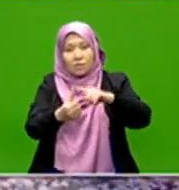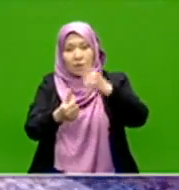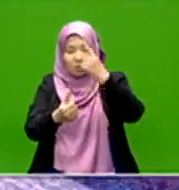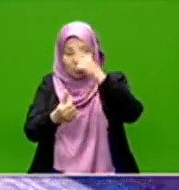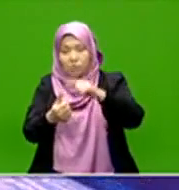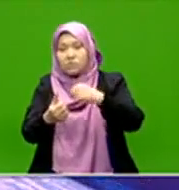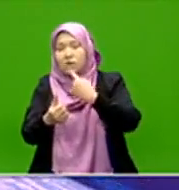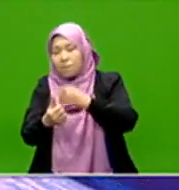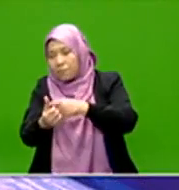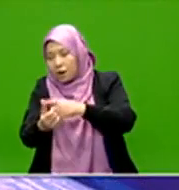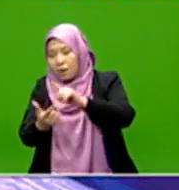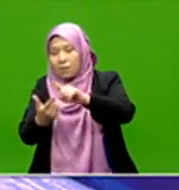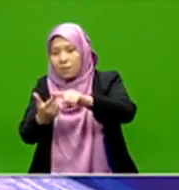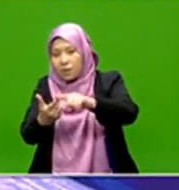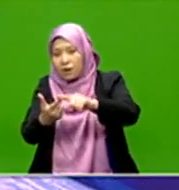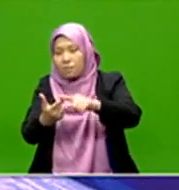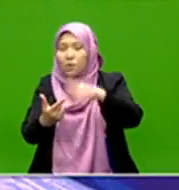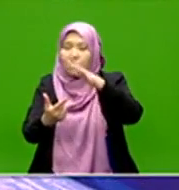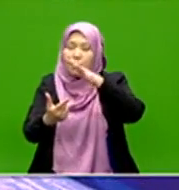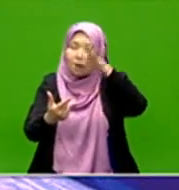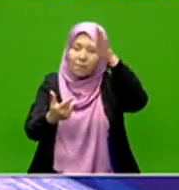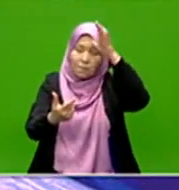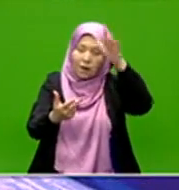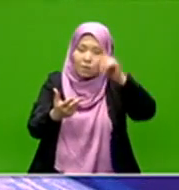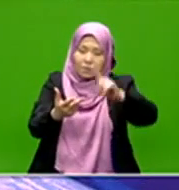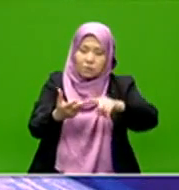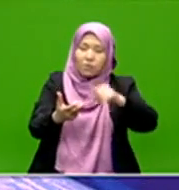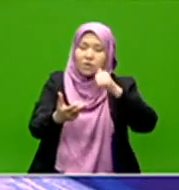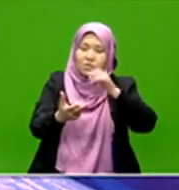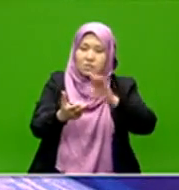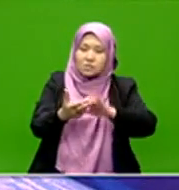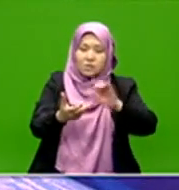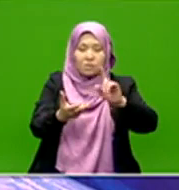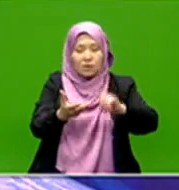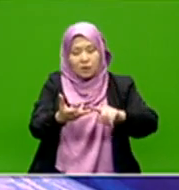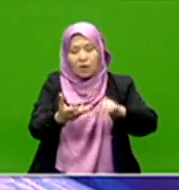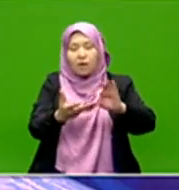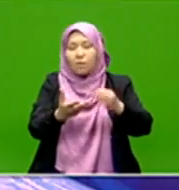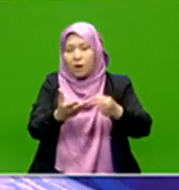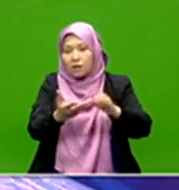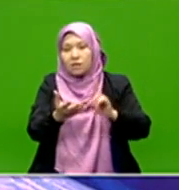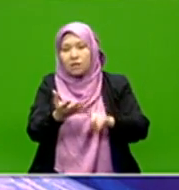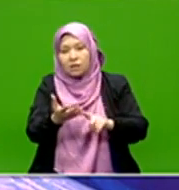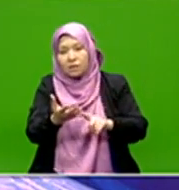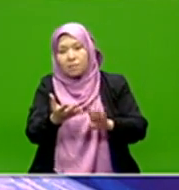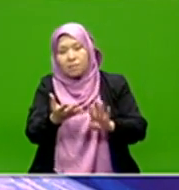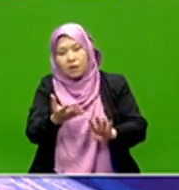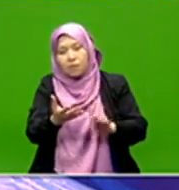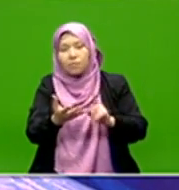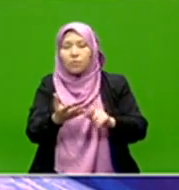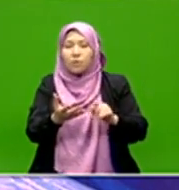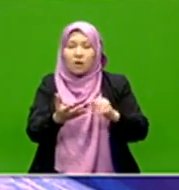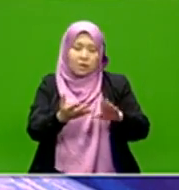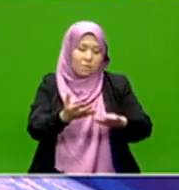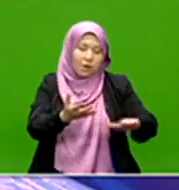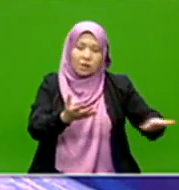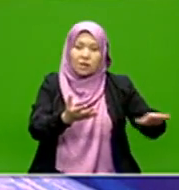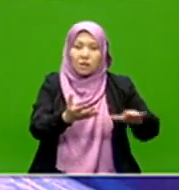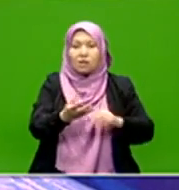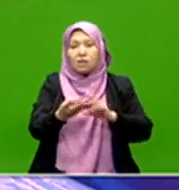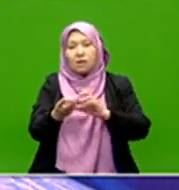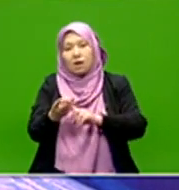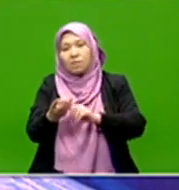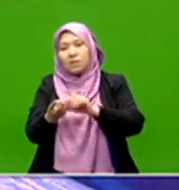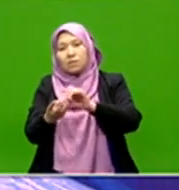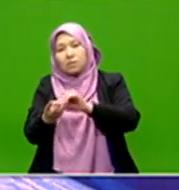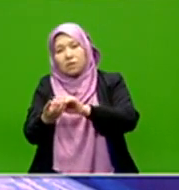Allah, kedua dengan mak ayah, ketiga dengan isteri, anak keluarga, keempat adik-beradik, yang kelima jiran tetangga, yang